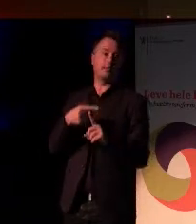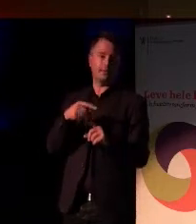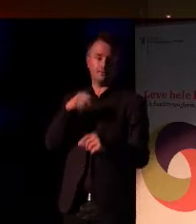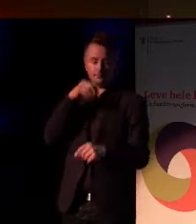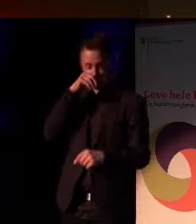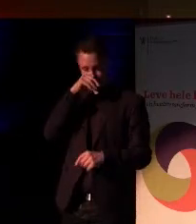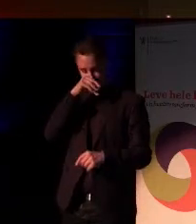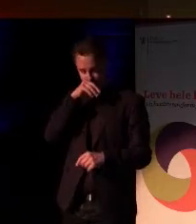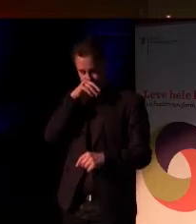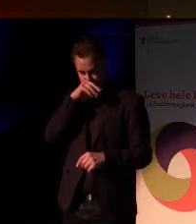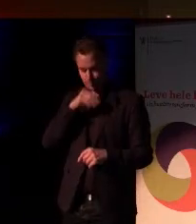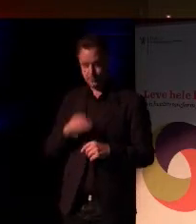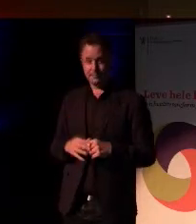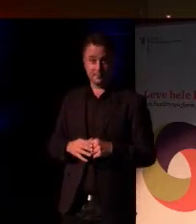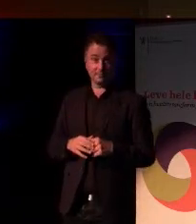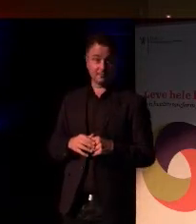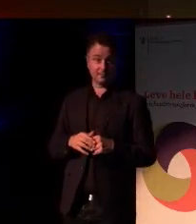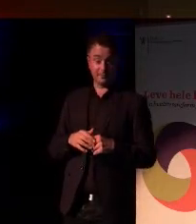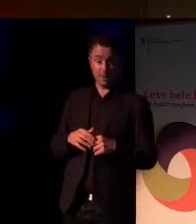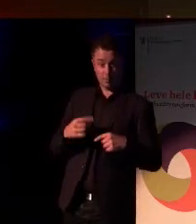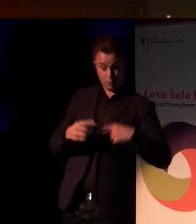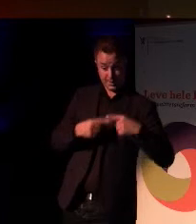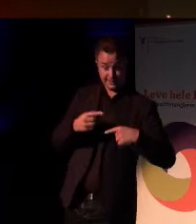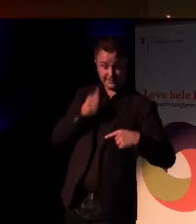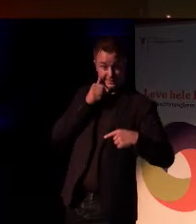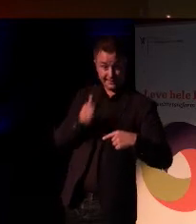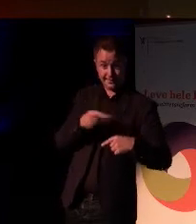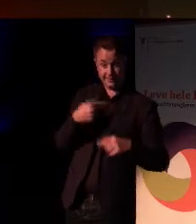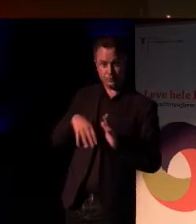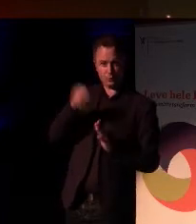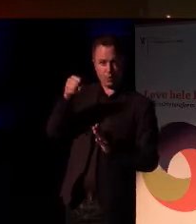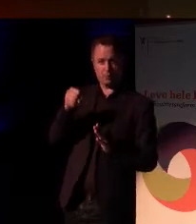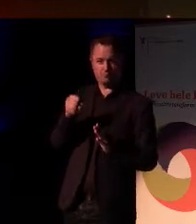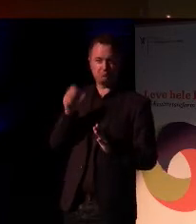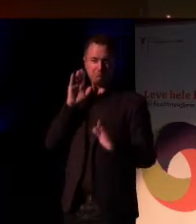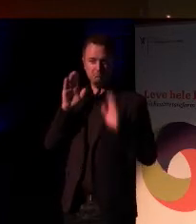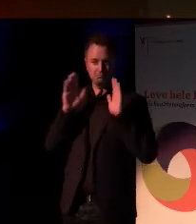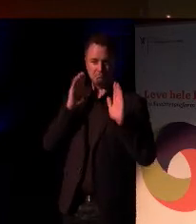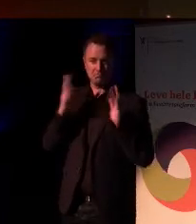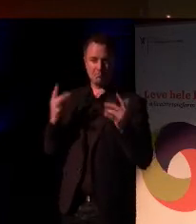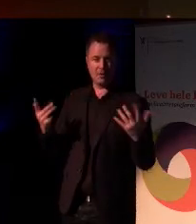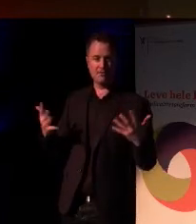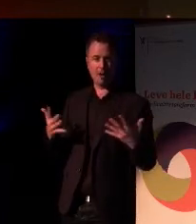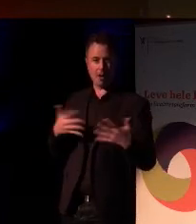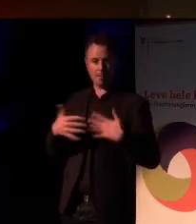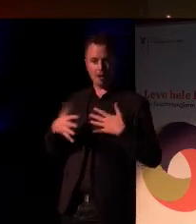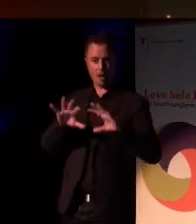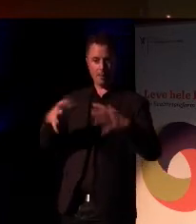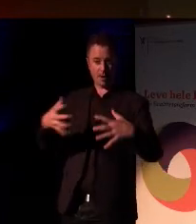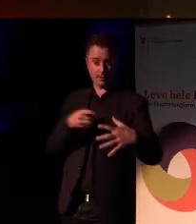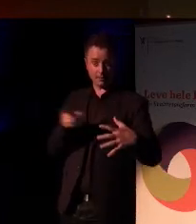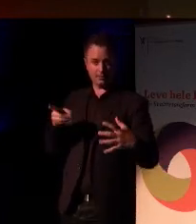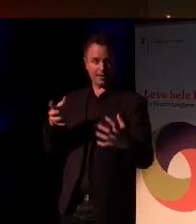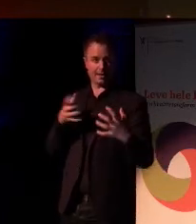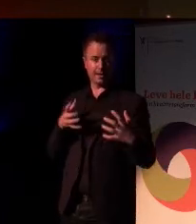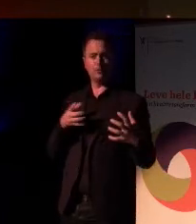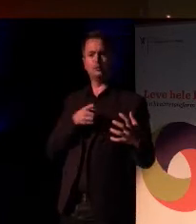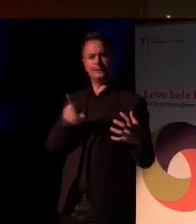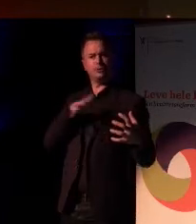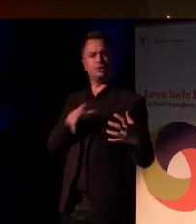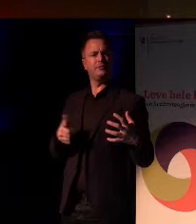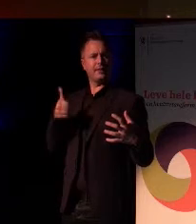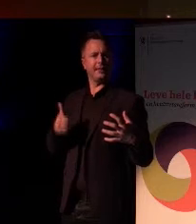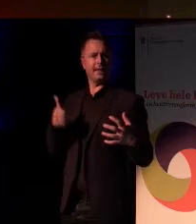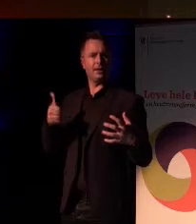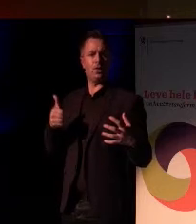opp tidlig i prosessen for å høre hva tenkte behandlingsapparatet for øvrig, og de syntes dette var viktig, og det var tydelig for